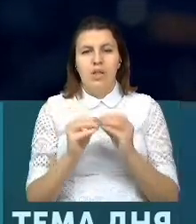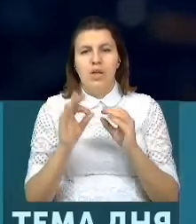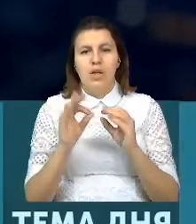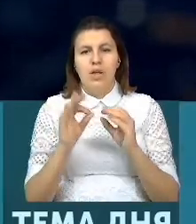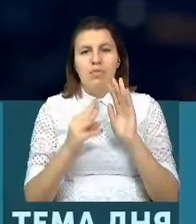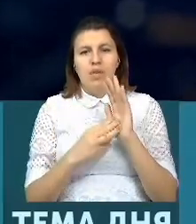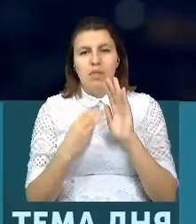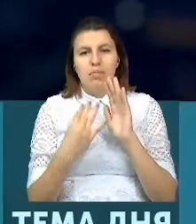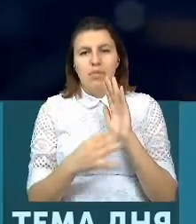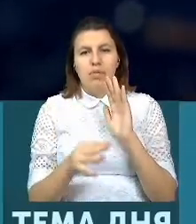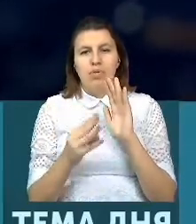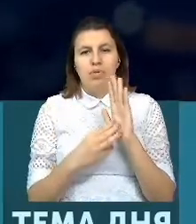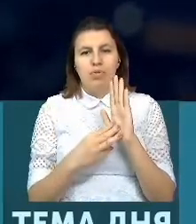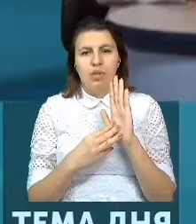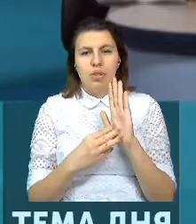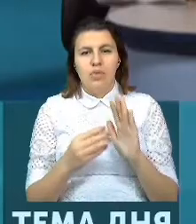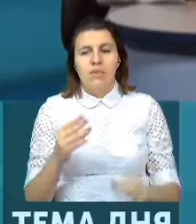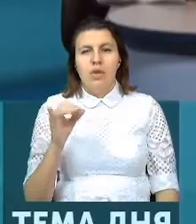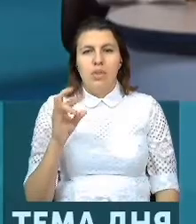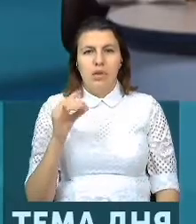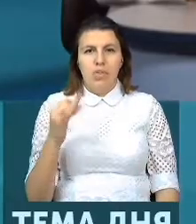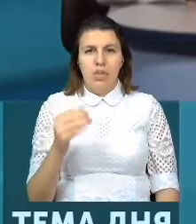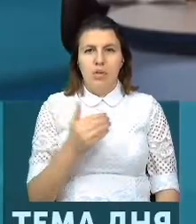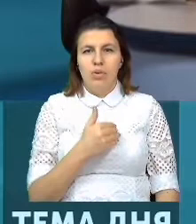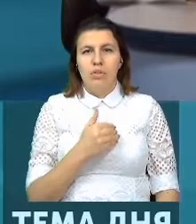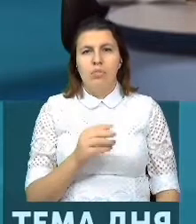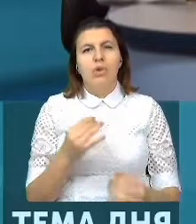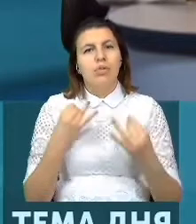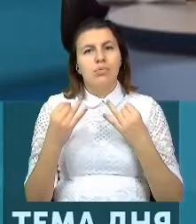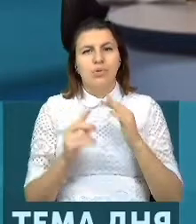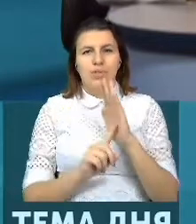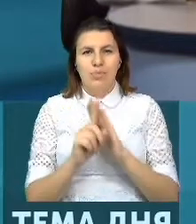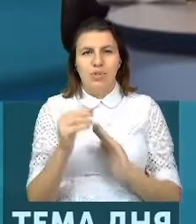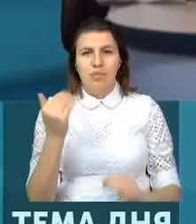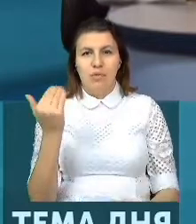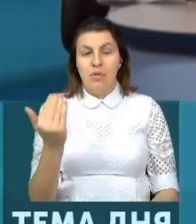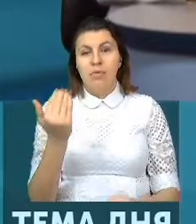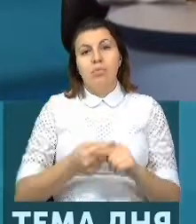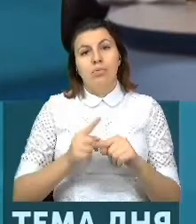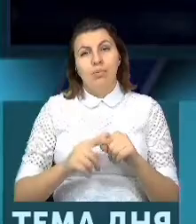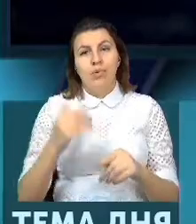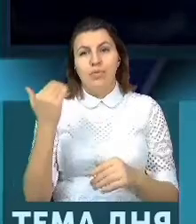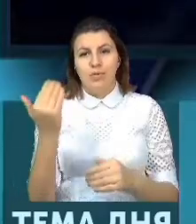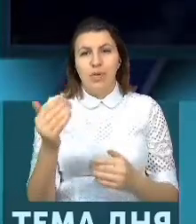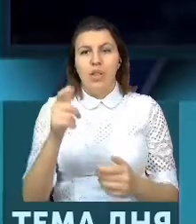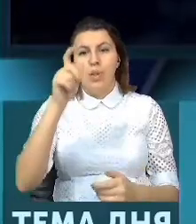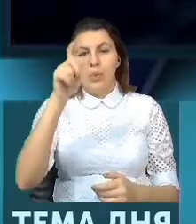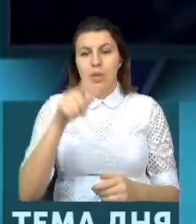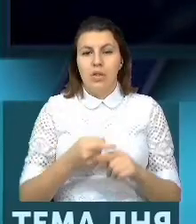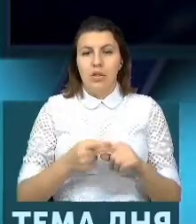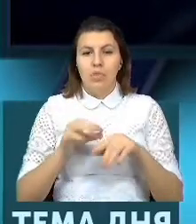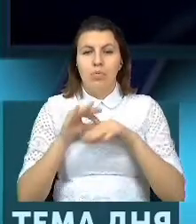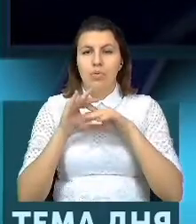050-210-08-98. Що ж, пане Віталію, хотів би розмову розпочати з вами, так, бо ви безпосередньо людина, яка проводила різні заходи